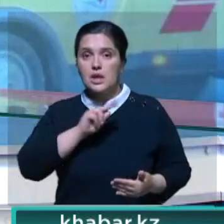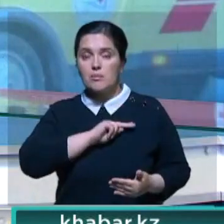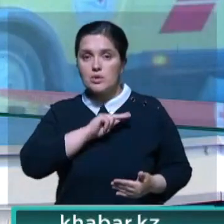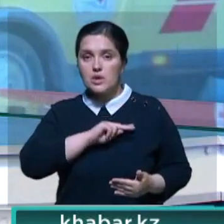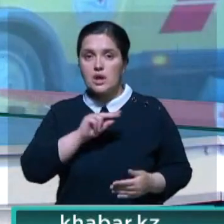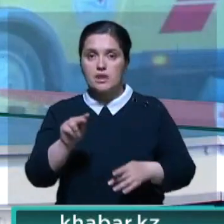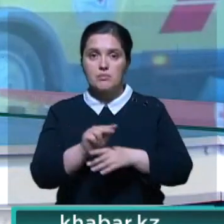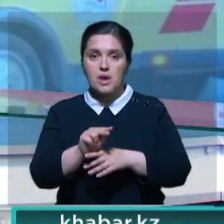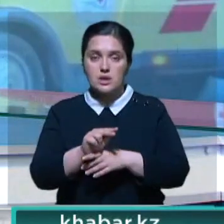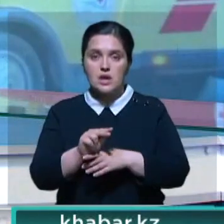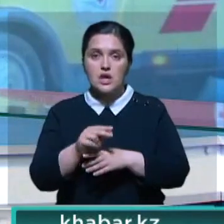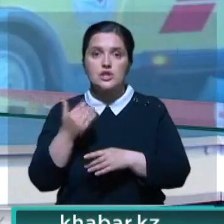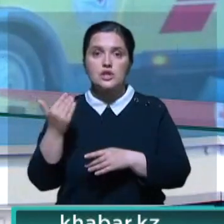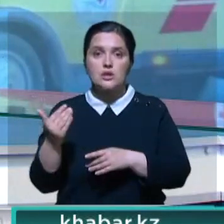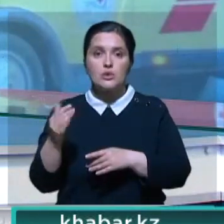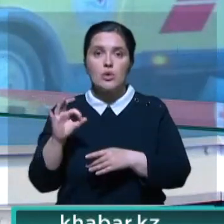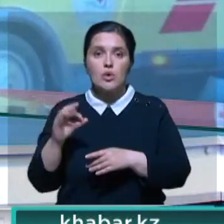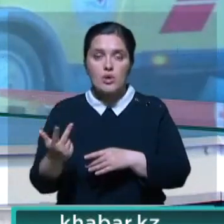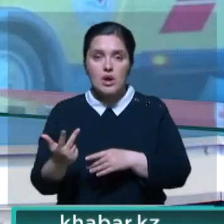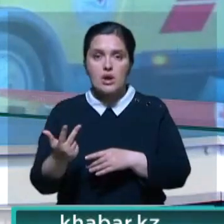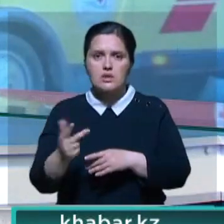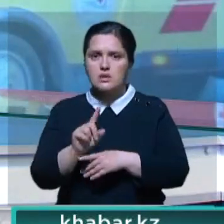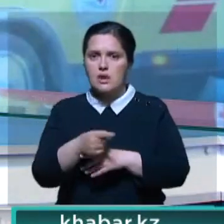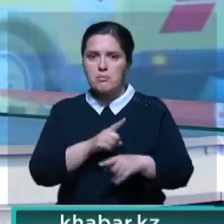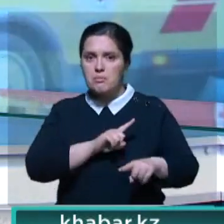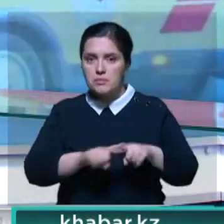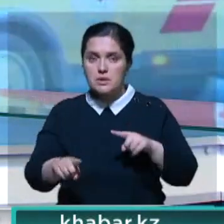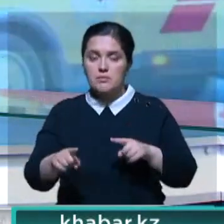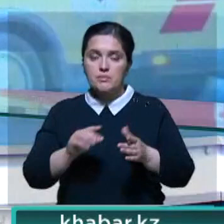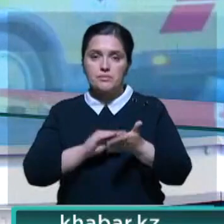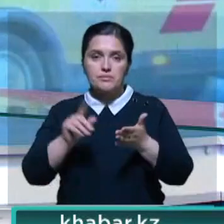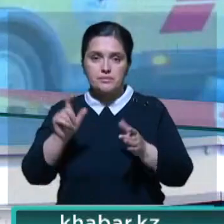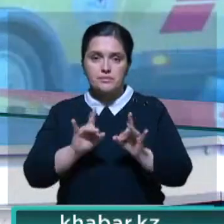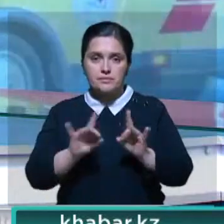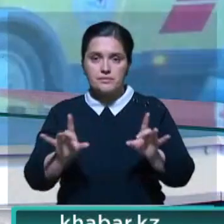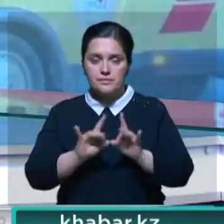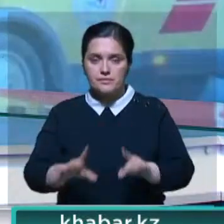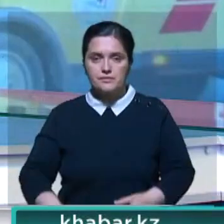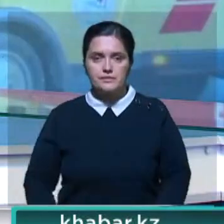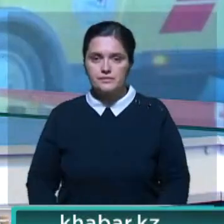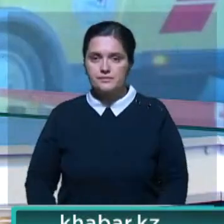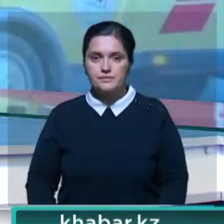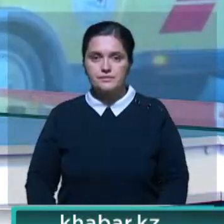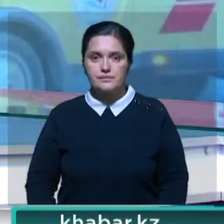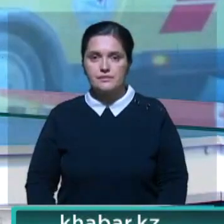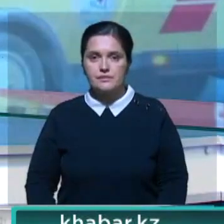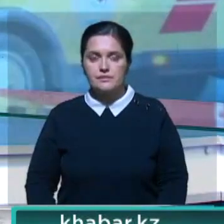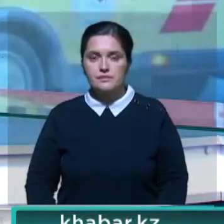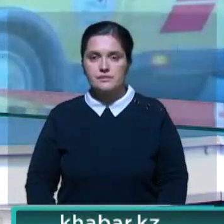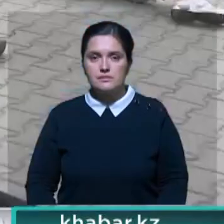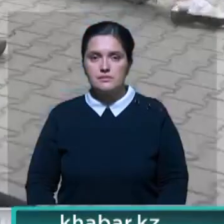парке работала реанимация. Чья скорая оказалась самой оперативной? Об этом наш корреспондент Катерина Попкова.